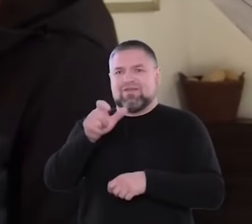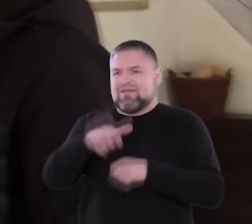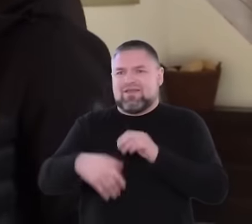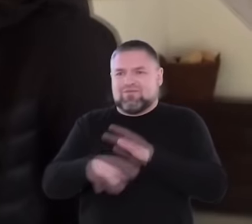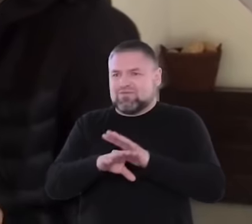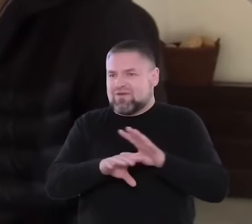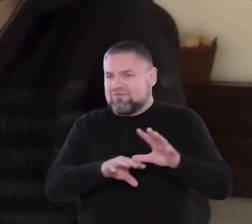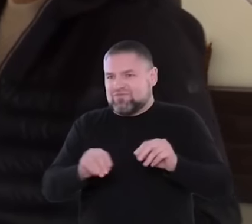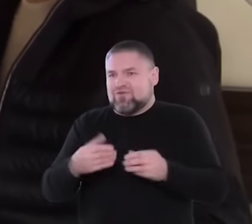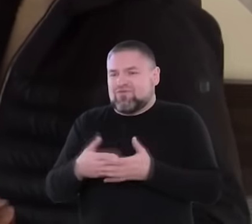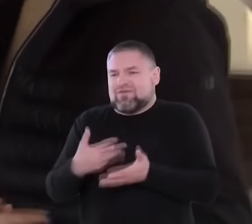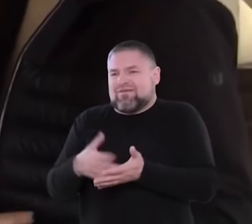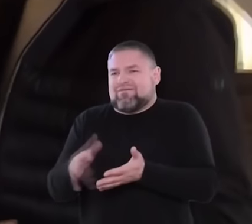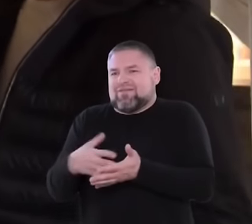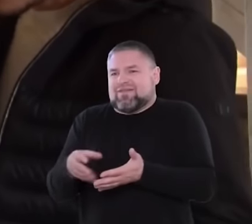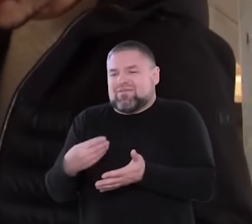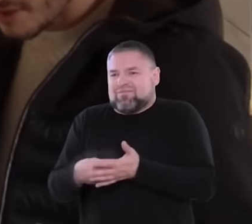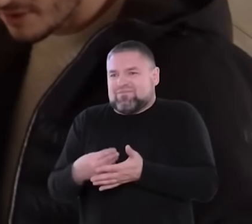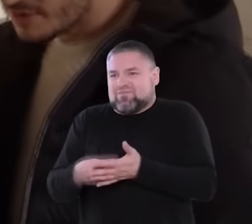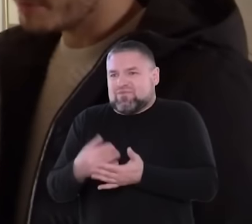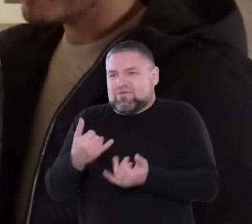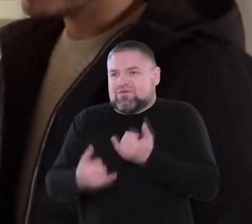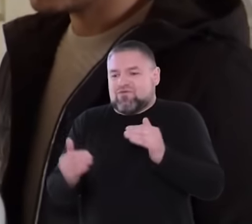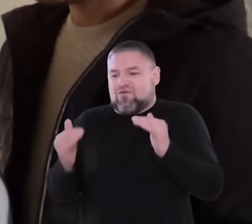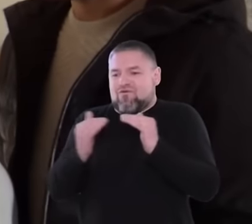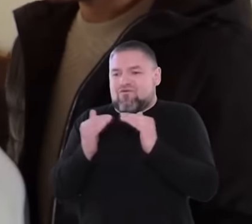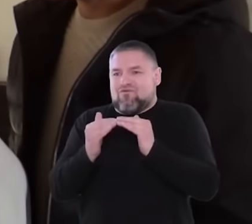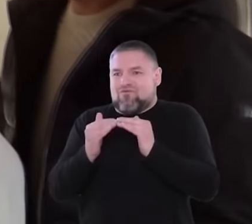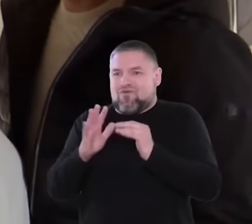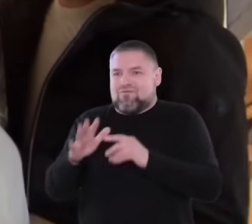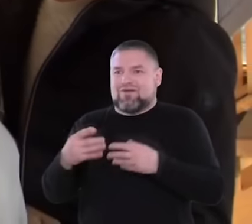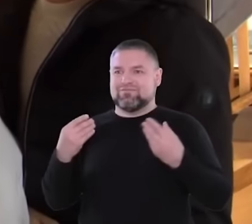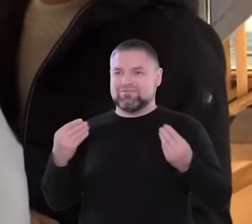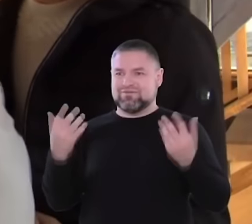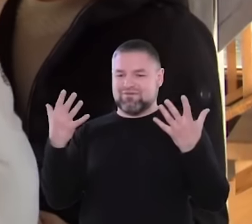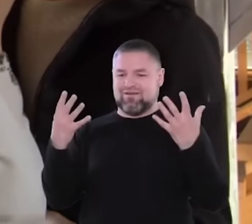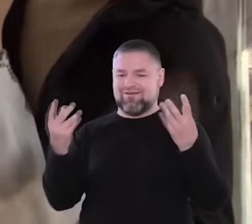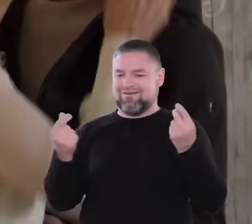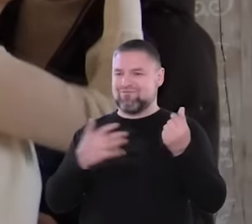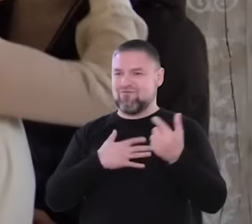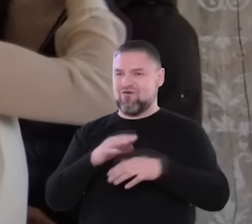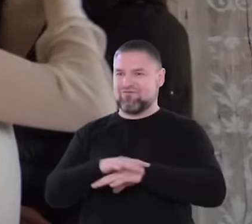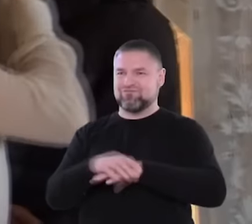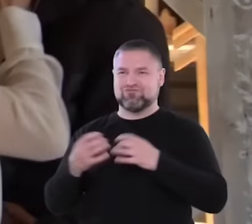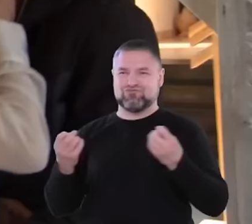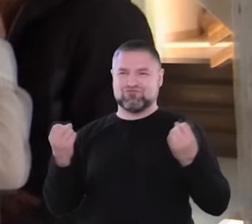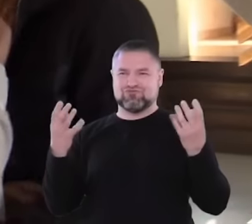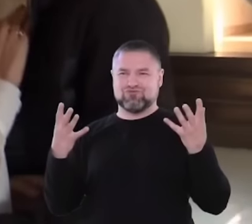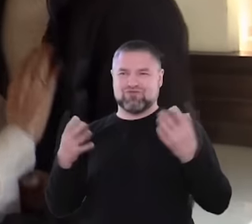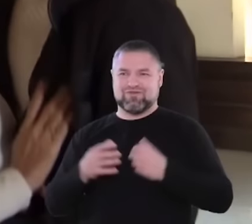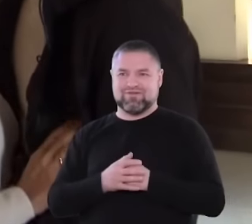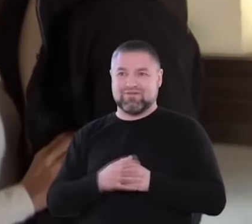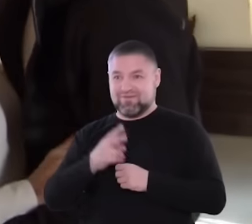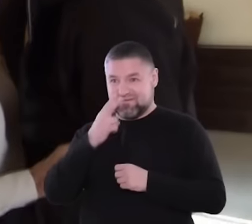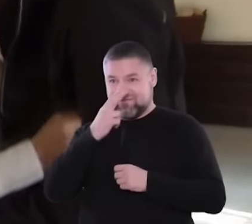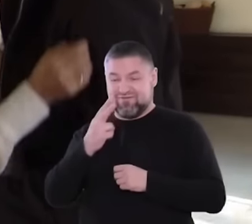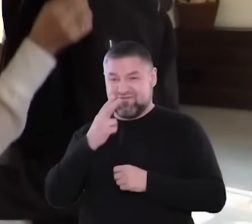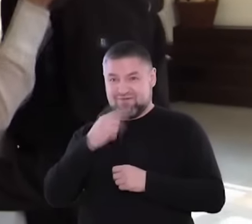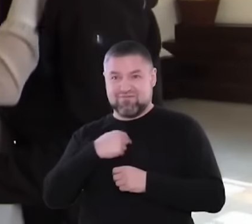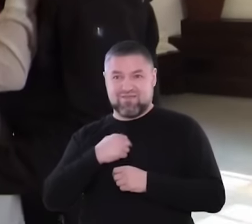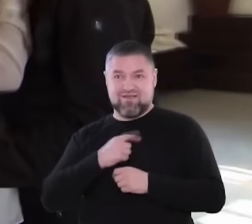potrzebny masaż, bo po co wydawać niepotrzebnie pieniądze, skoro w domu masz takie cudowne dłonie na własny użytek. Widzisz, jak mnie